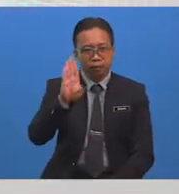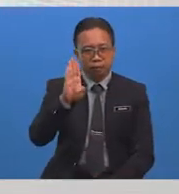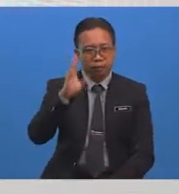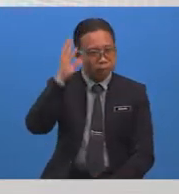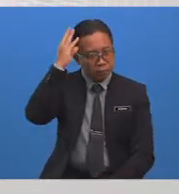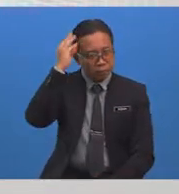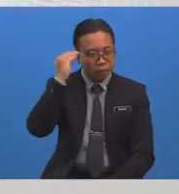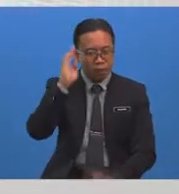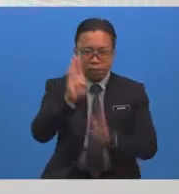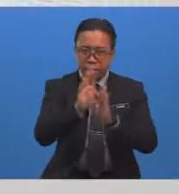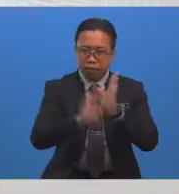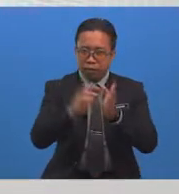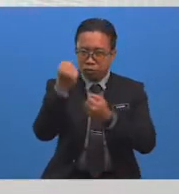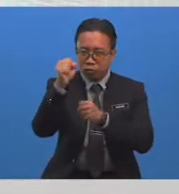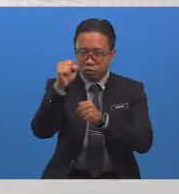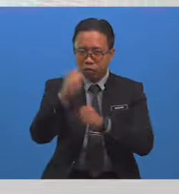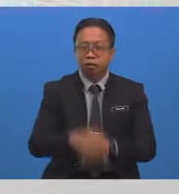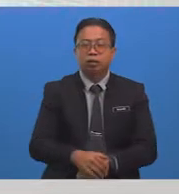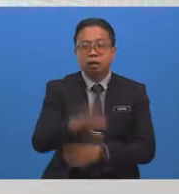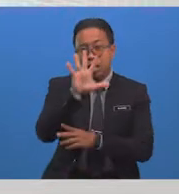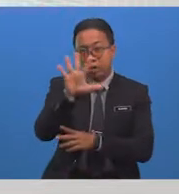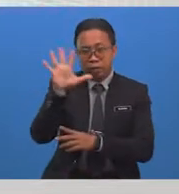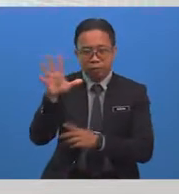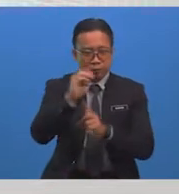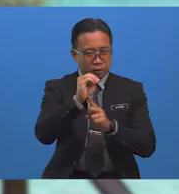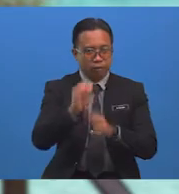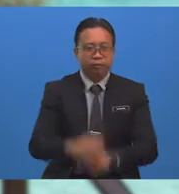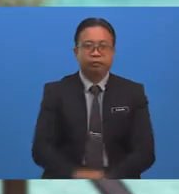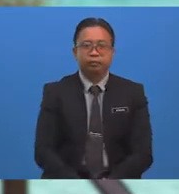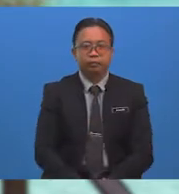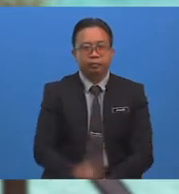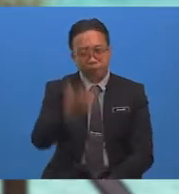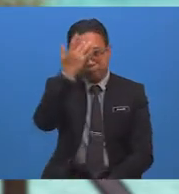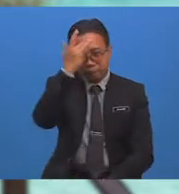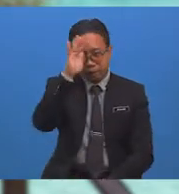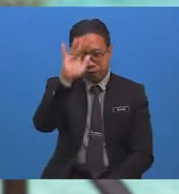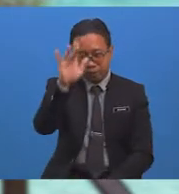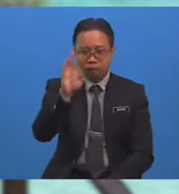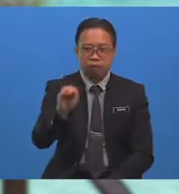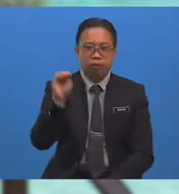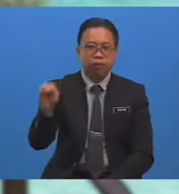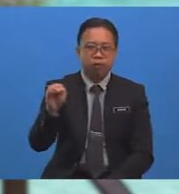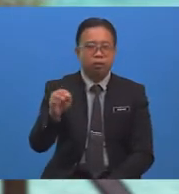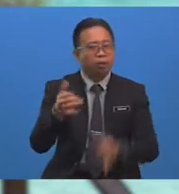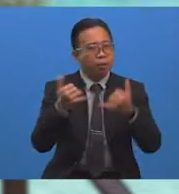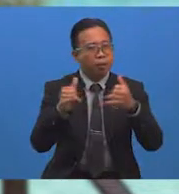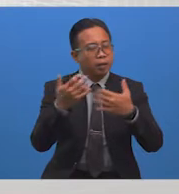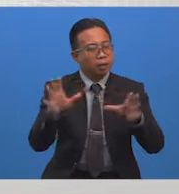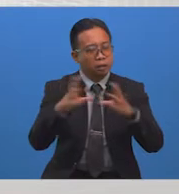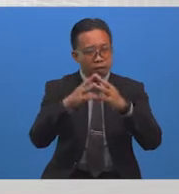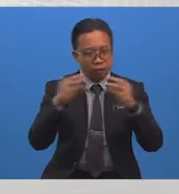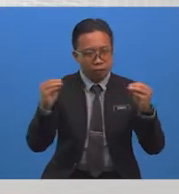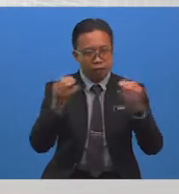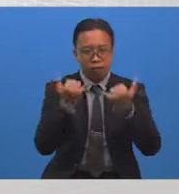Mahir bersukan skornya 55 pandai mode-mode permainan telah pun tamat